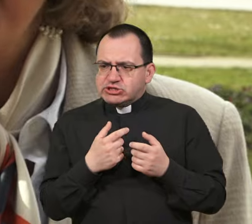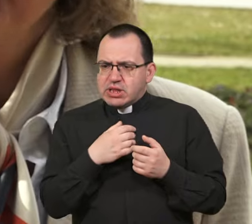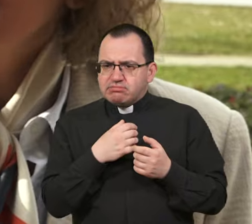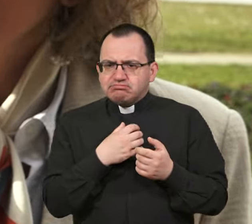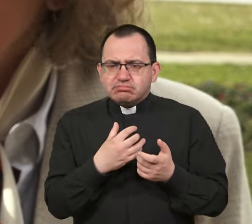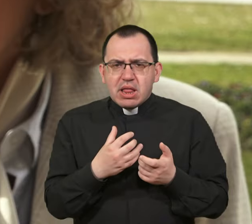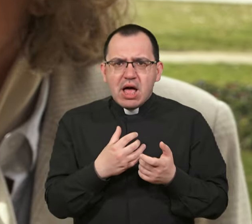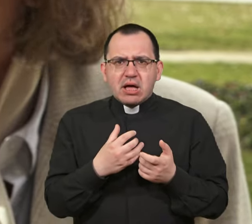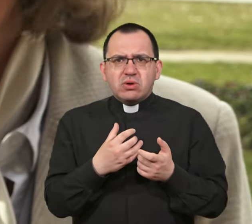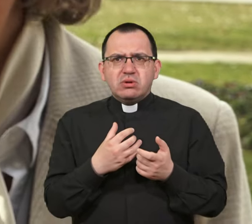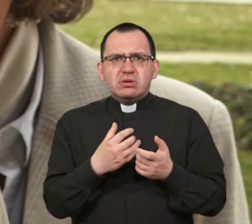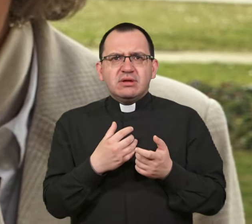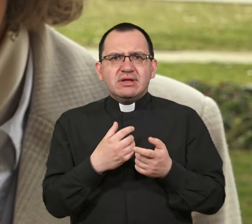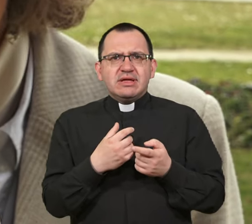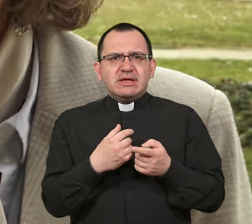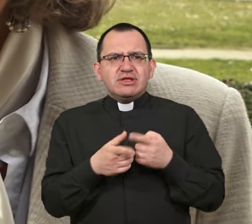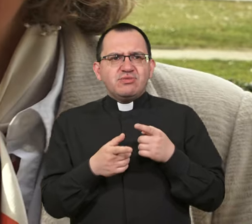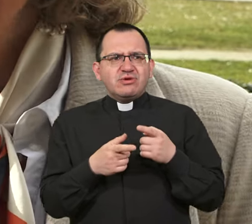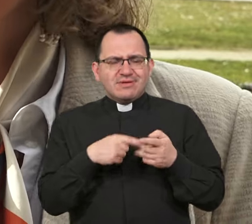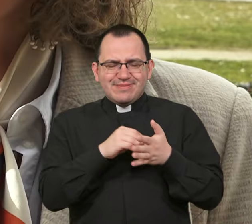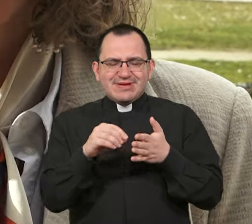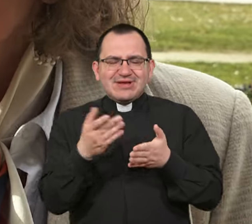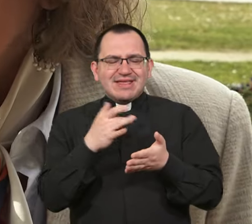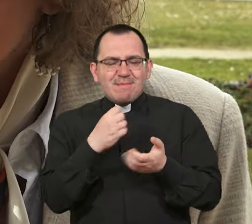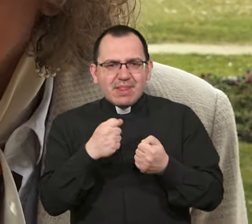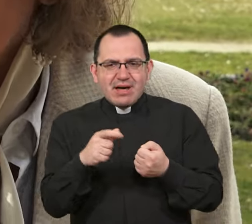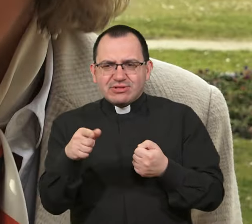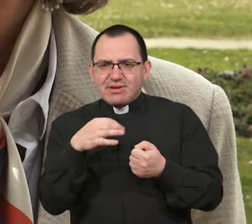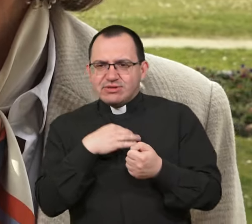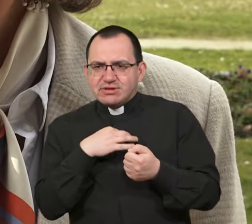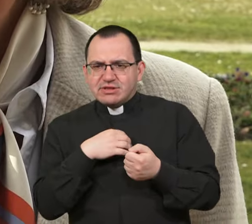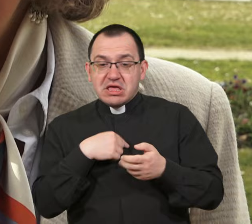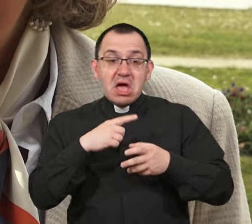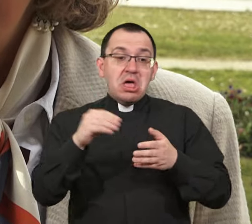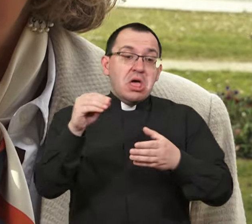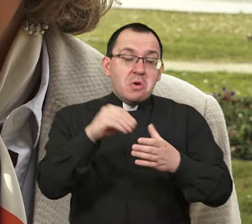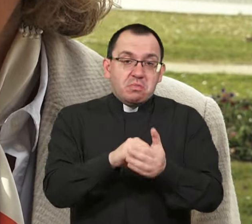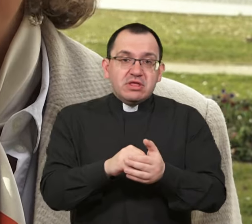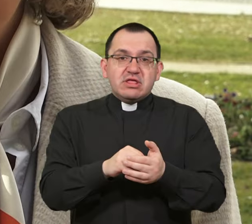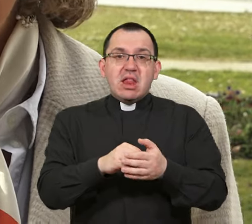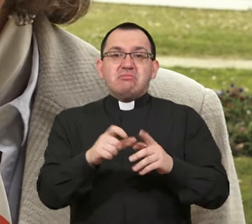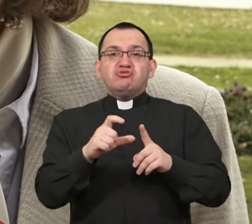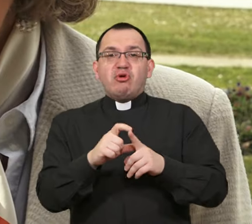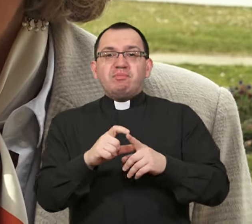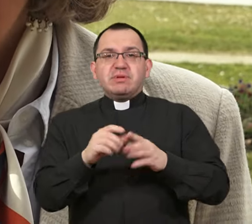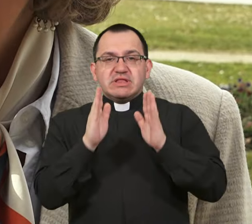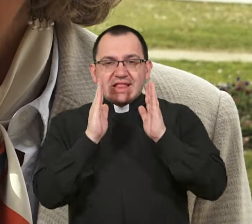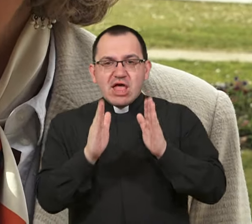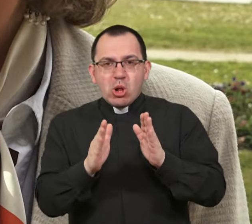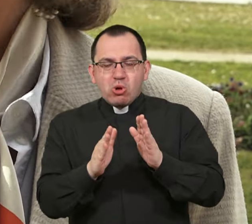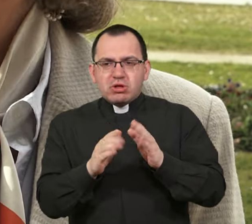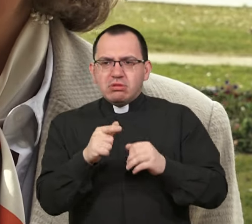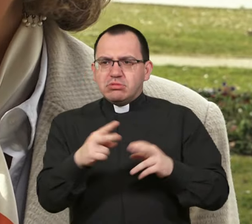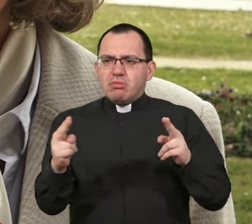li tamo gdje ti je blago, onda će ti biti i srce. I naišla sam na dopisnu teologiju. I tamo sam upoznala prekrasne